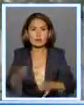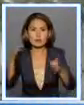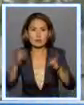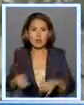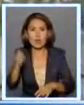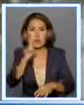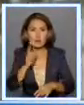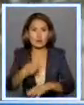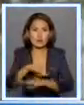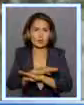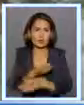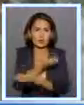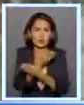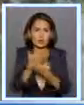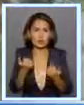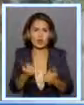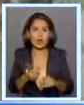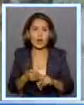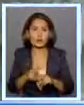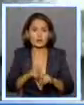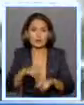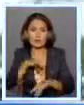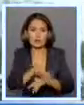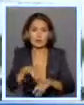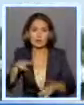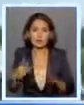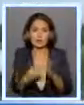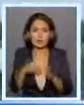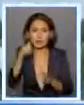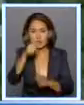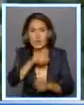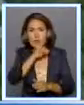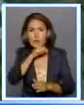құрбандар мен зардап шеккендер туралы әзірге ешқандай ақпар түскен жоқ. Айта кетейін,